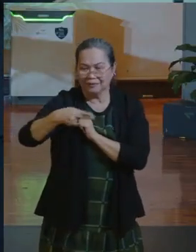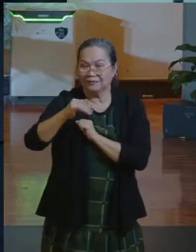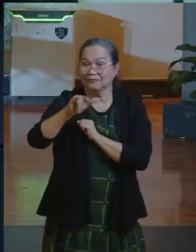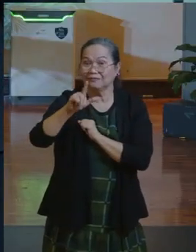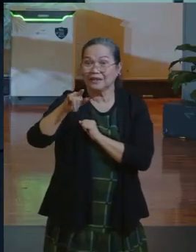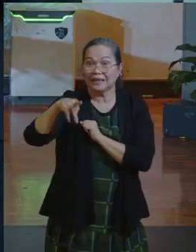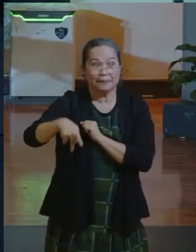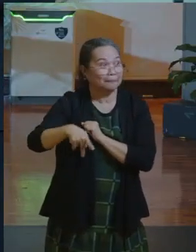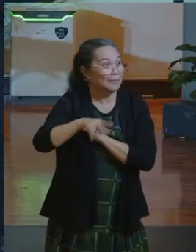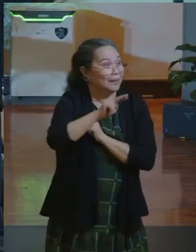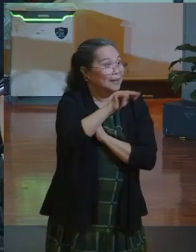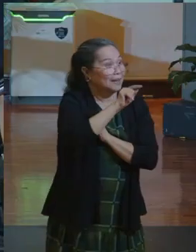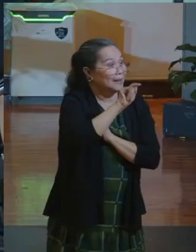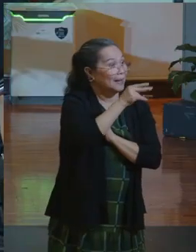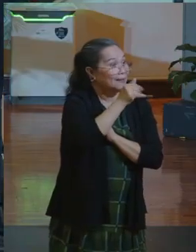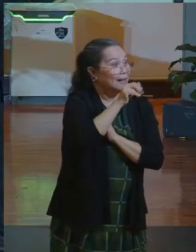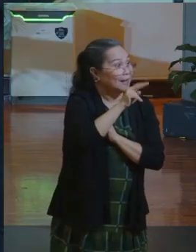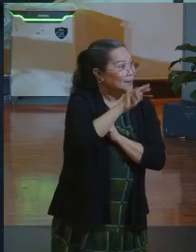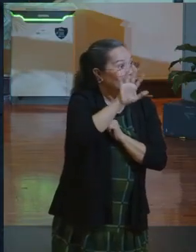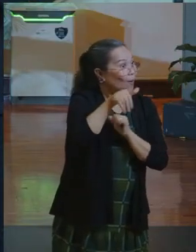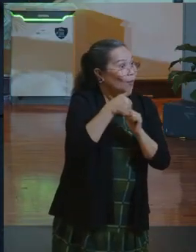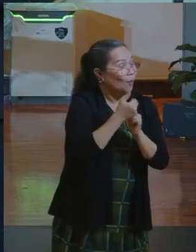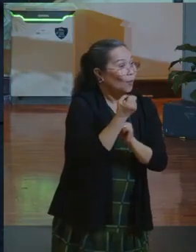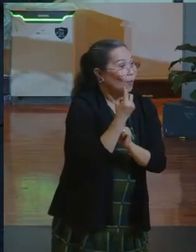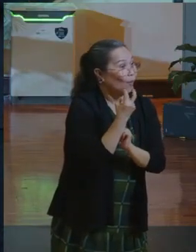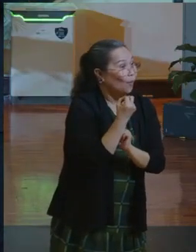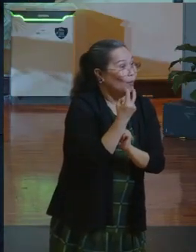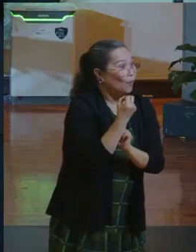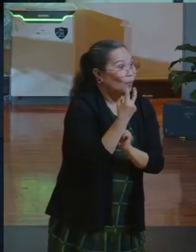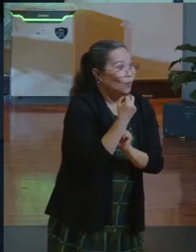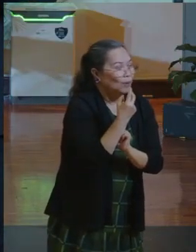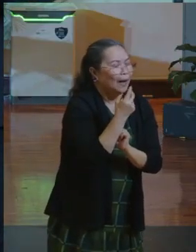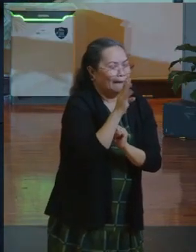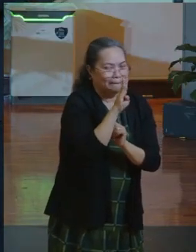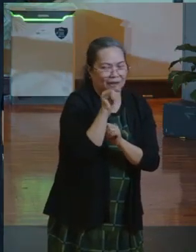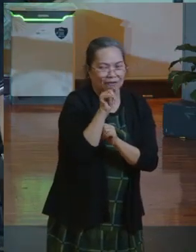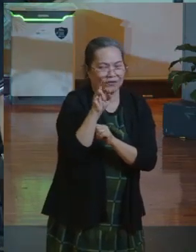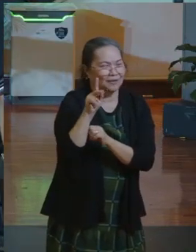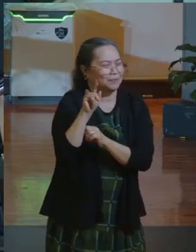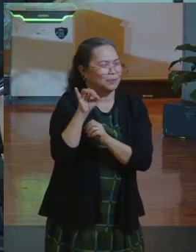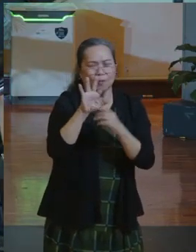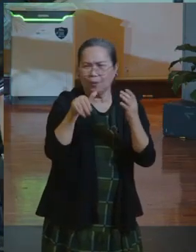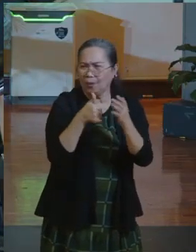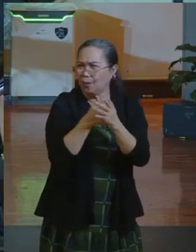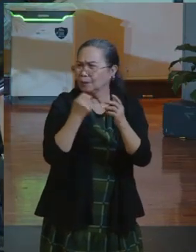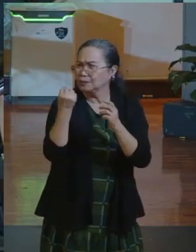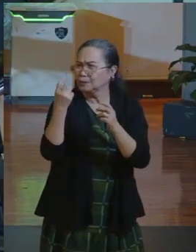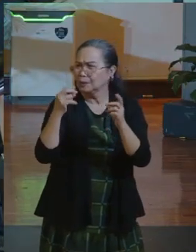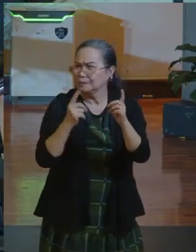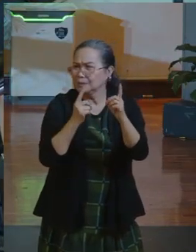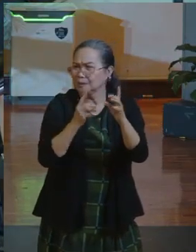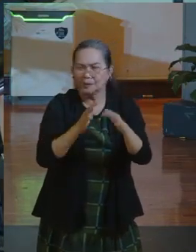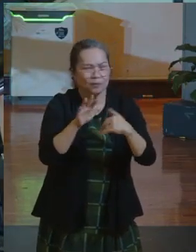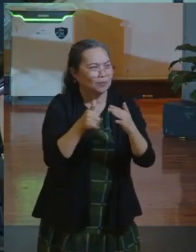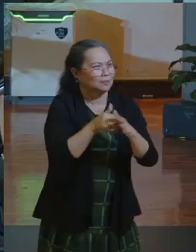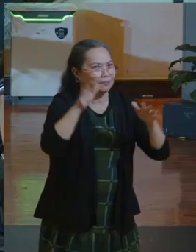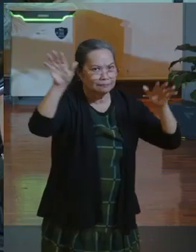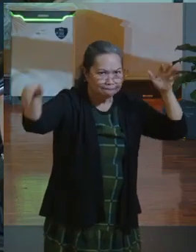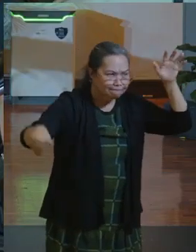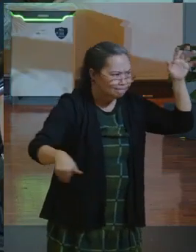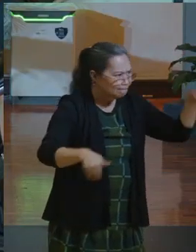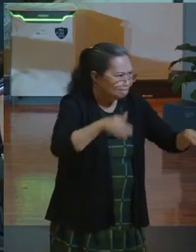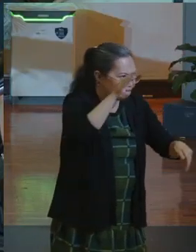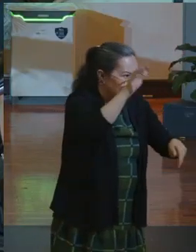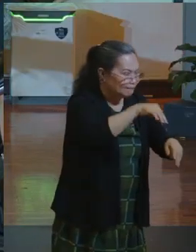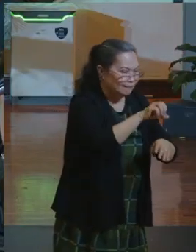si Nathaniel, otherwise known as Bartholomew. Tapos, marami silang ibang dinandan,